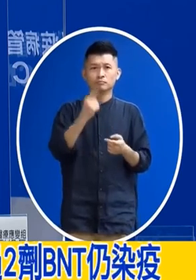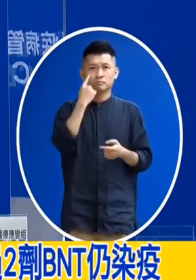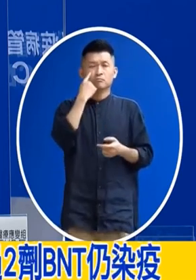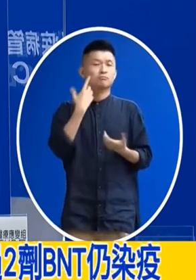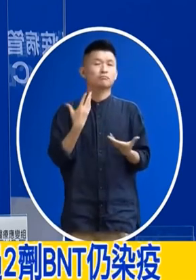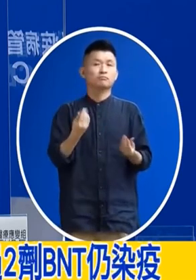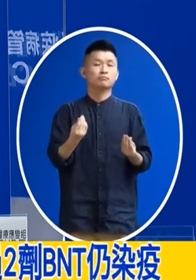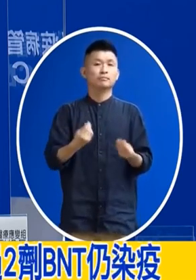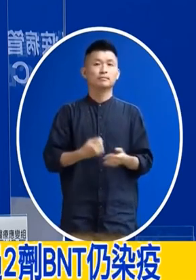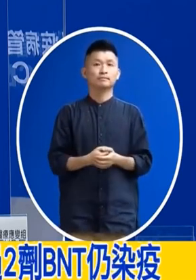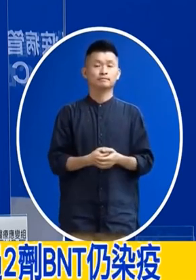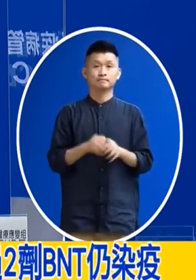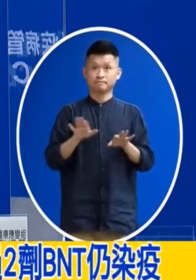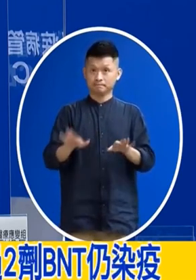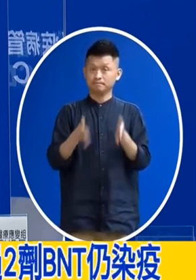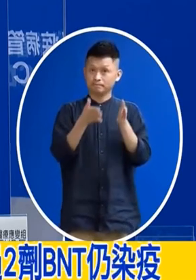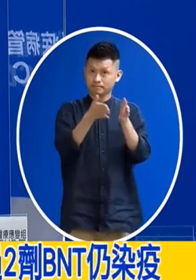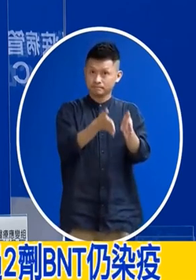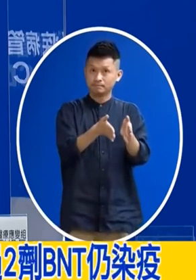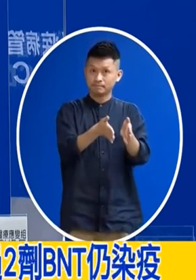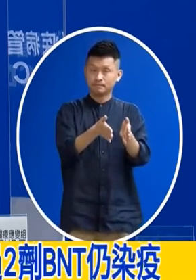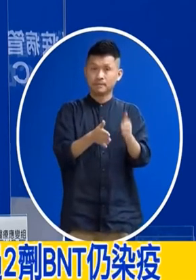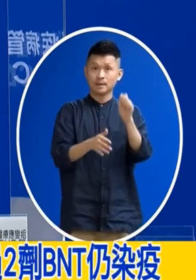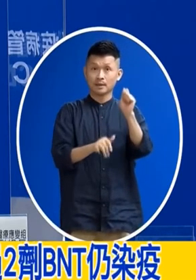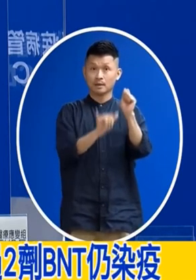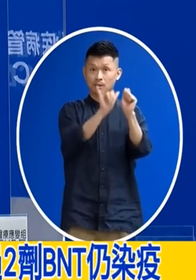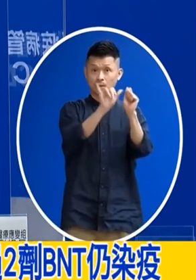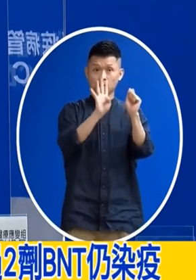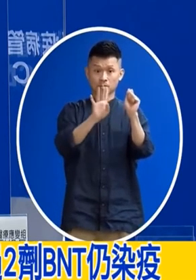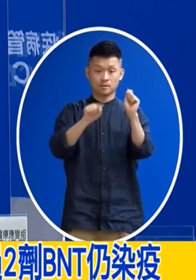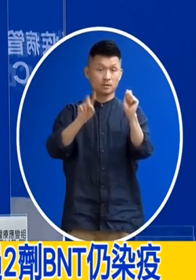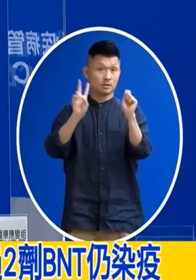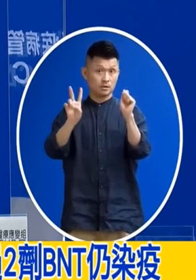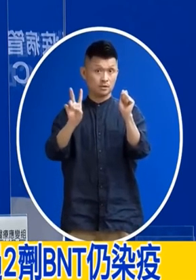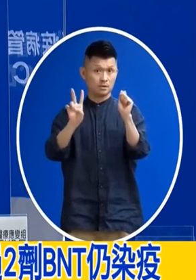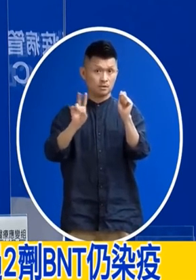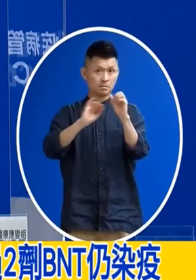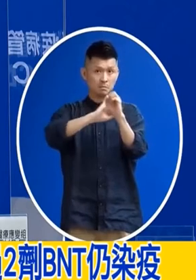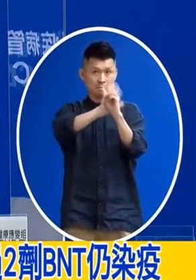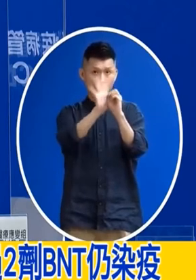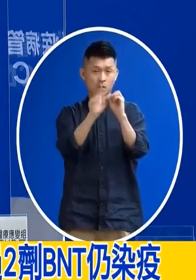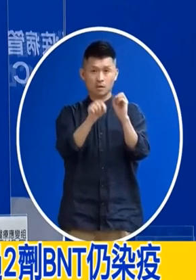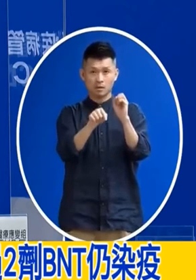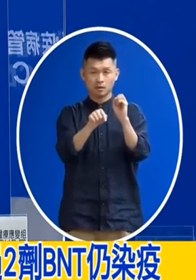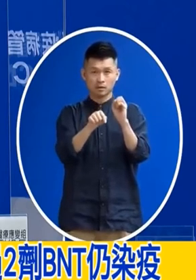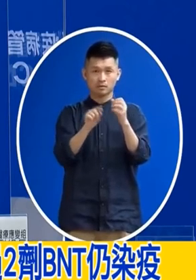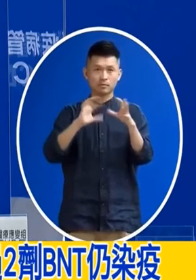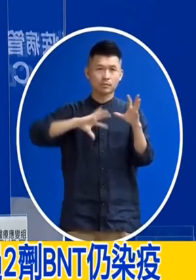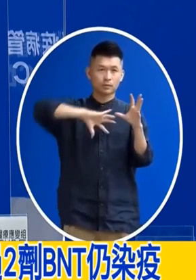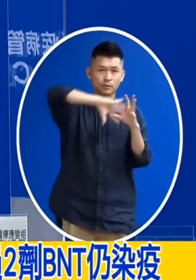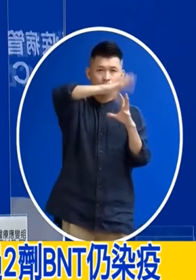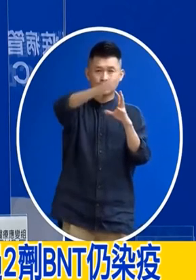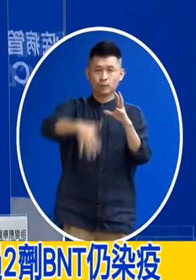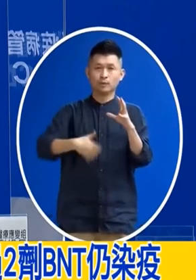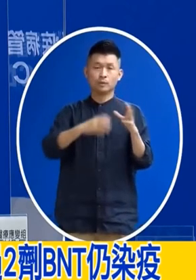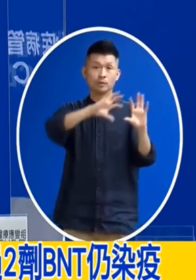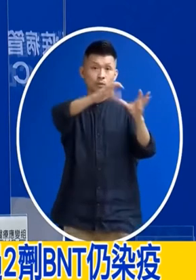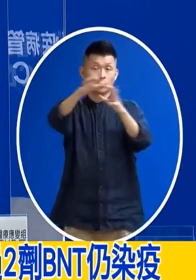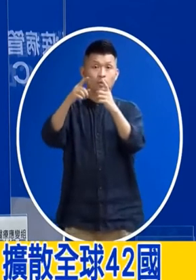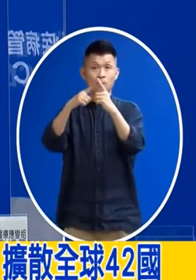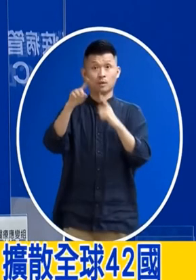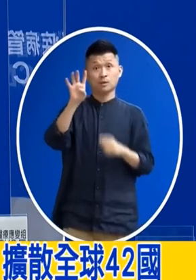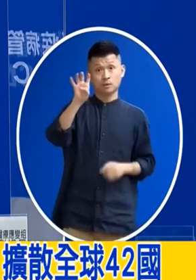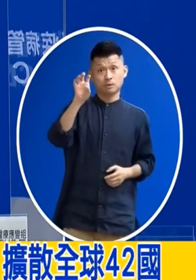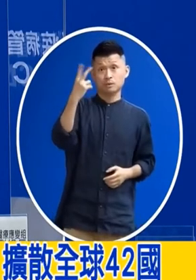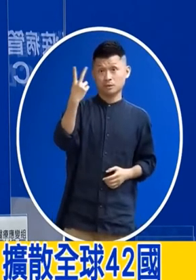所以我们现在对于这个AY4.2 的这个了解是说，大概至少全世界已经有42个国家哈